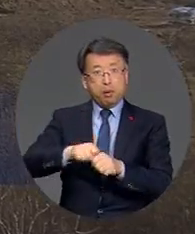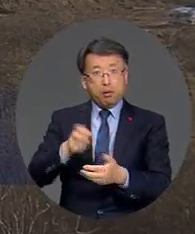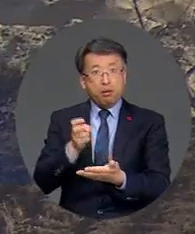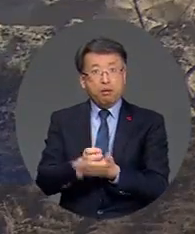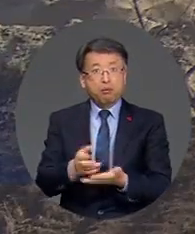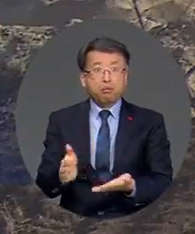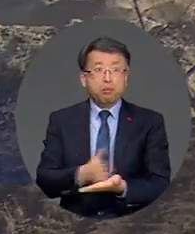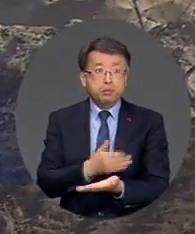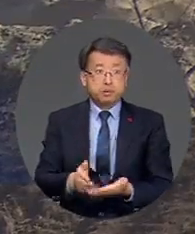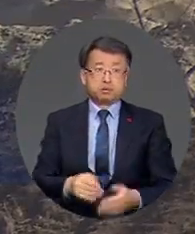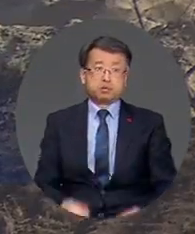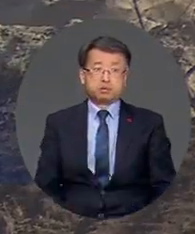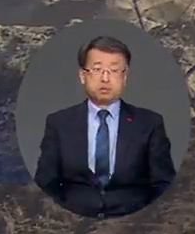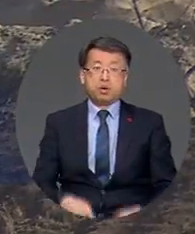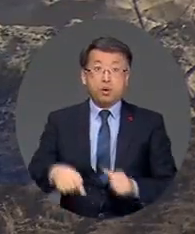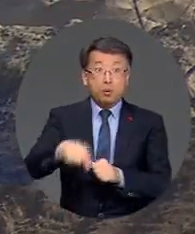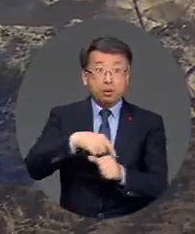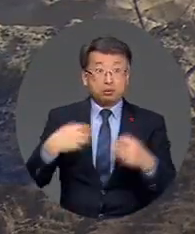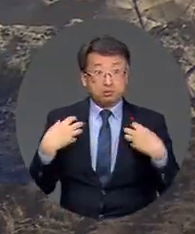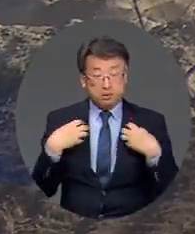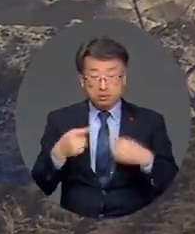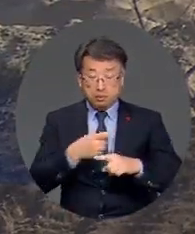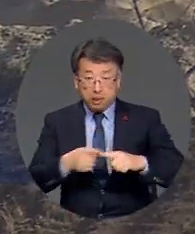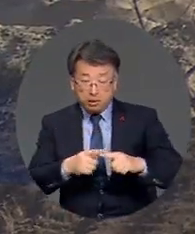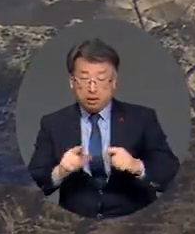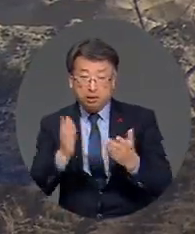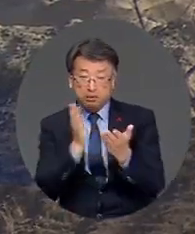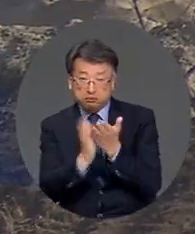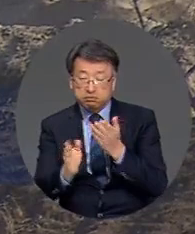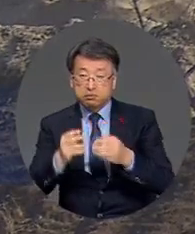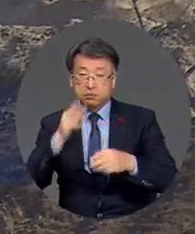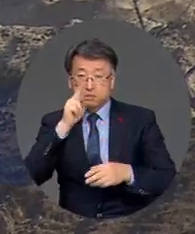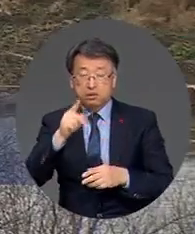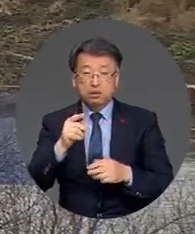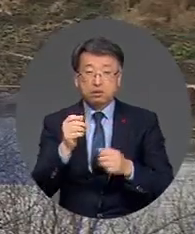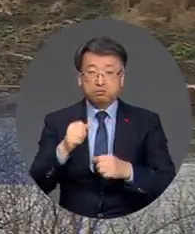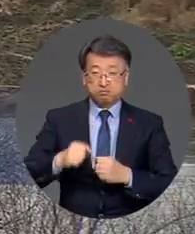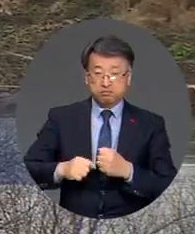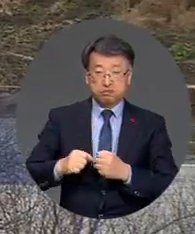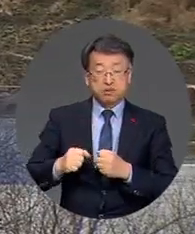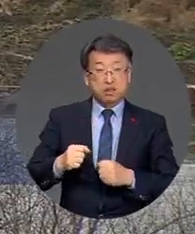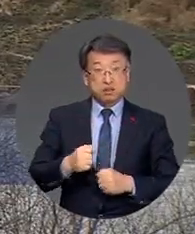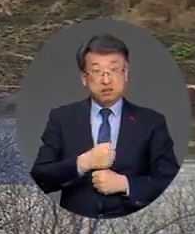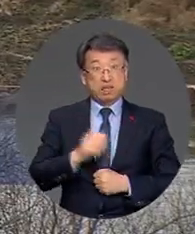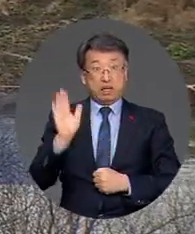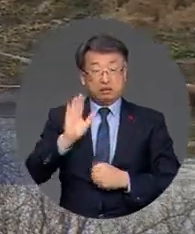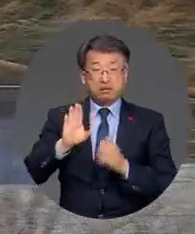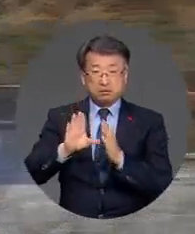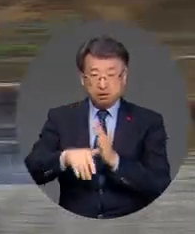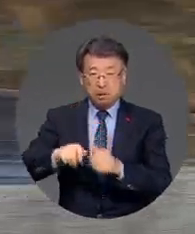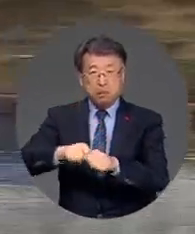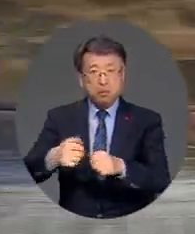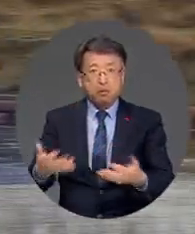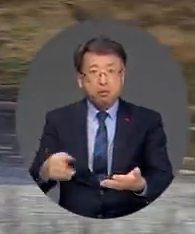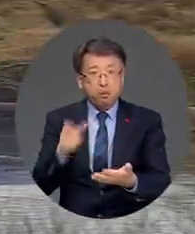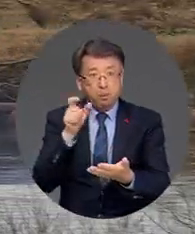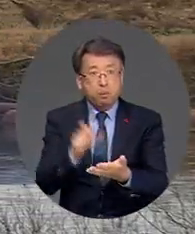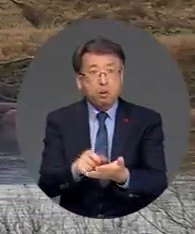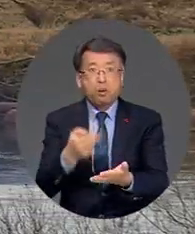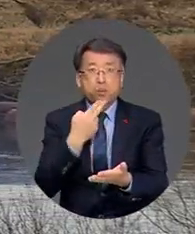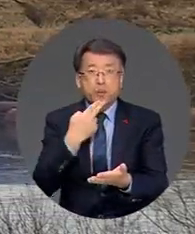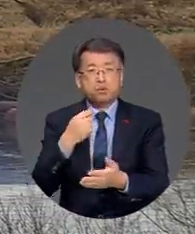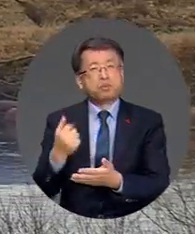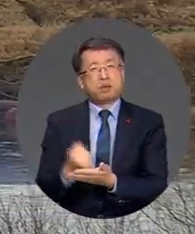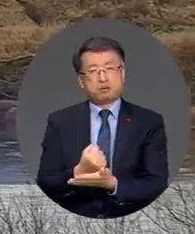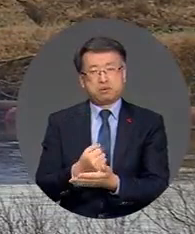처분 규정이라든지 뭐 이렇게 조치를 취할 수 있는 방안이 없다는 게 조금 답답하기도 하고요. 정책들이 좀